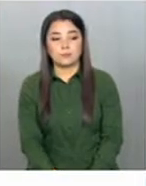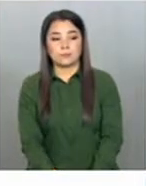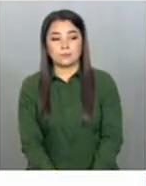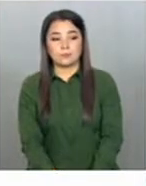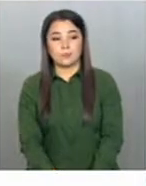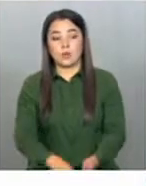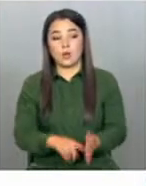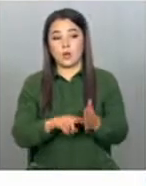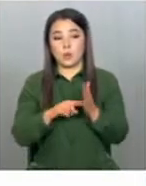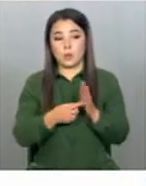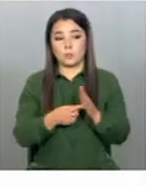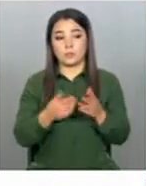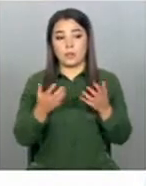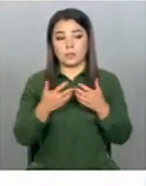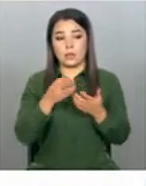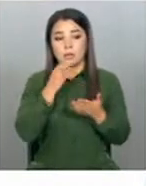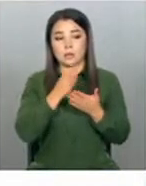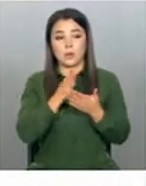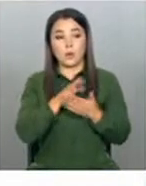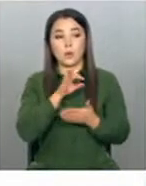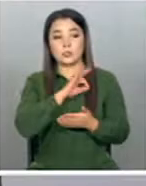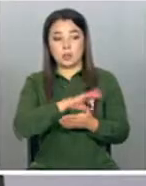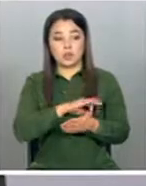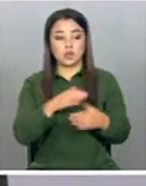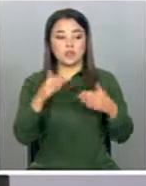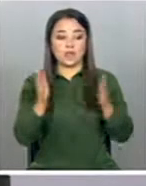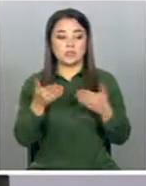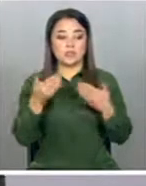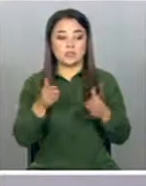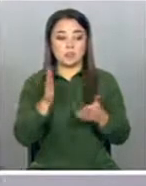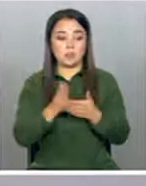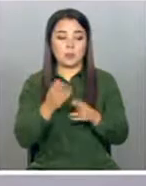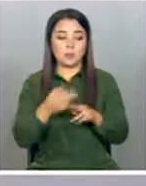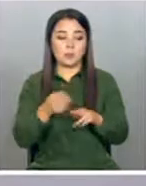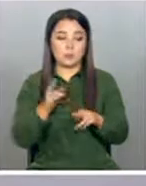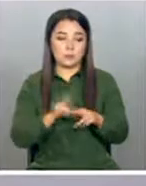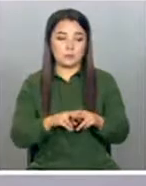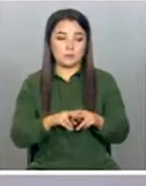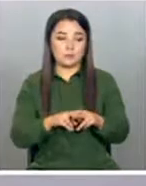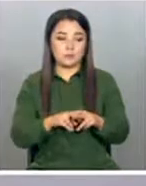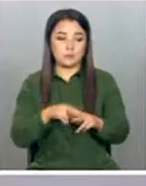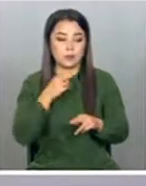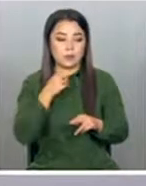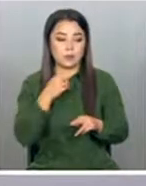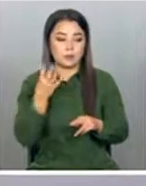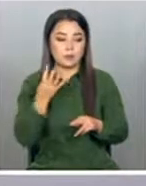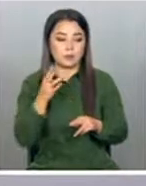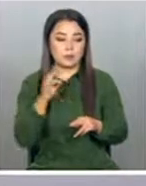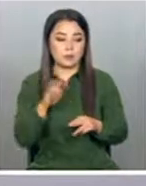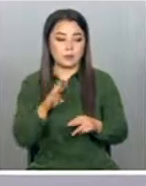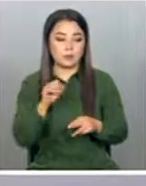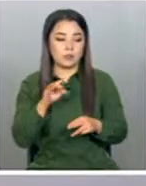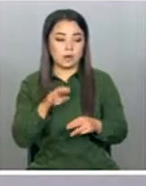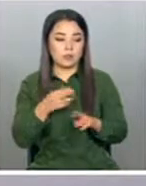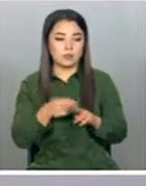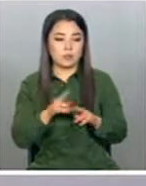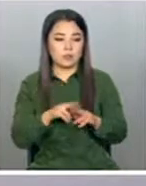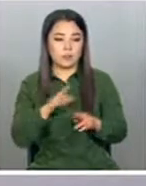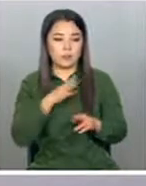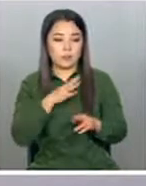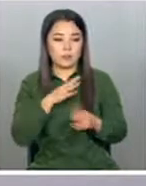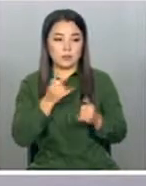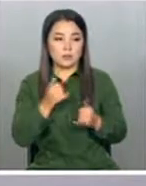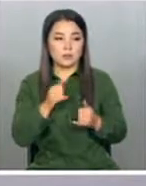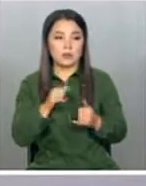көбейтудің үлестірмік қасиетін қолданып жақшаны ашайық. Онда 4m квадрат n-ді 6n куб